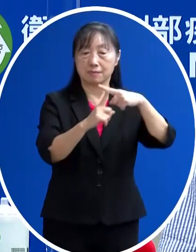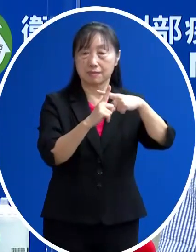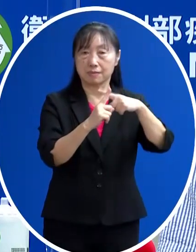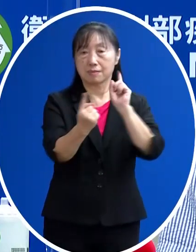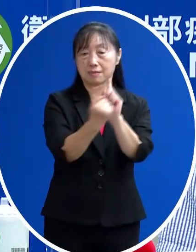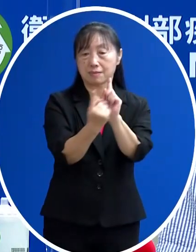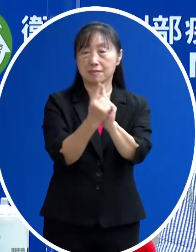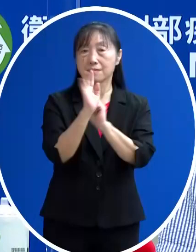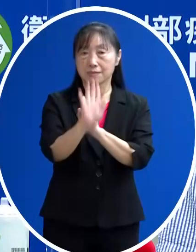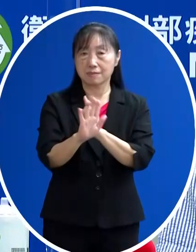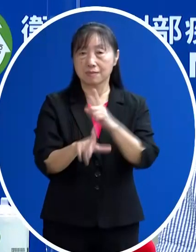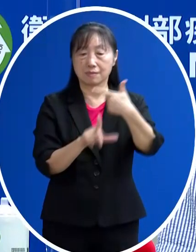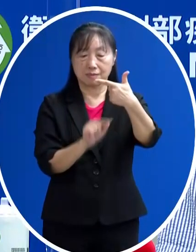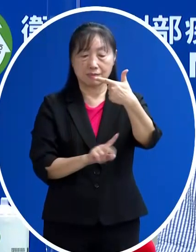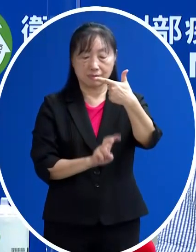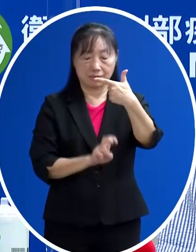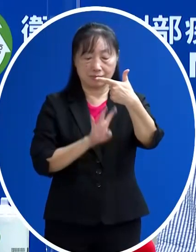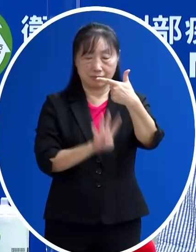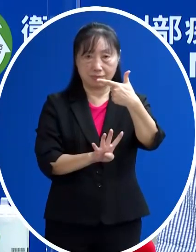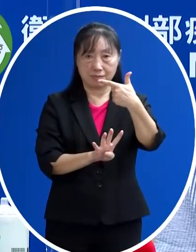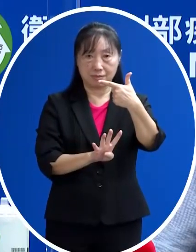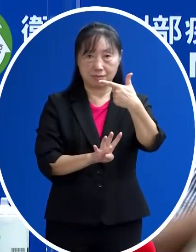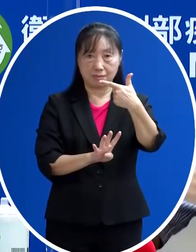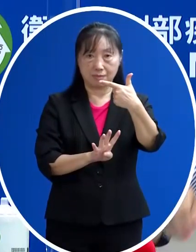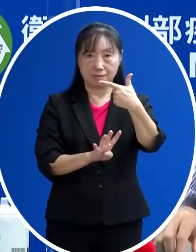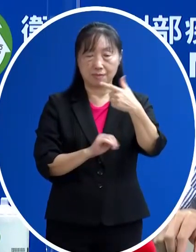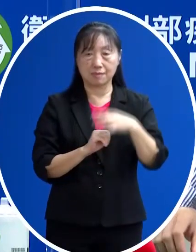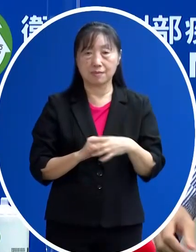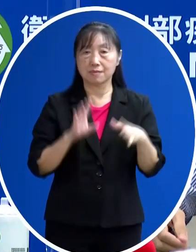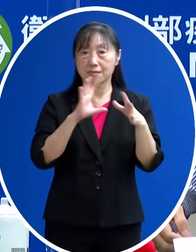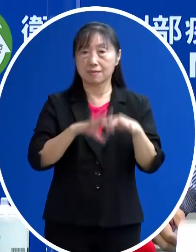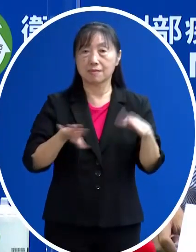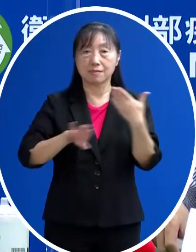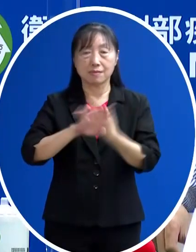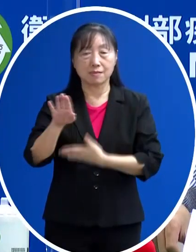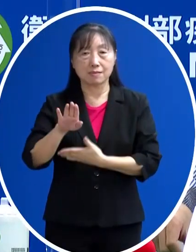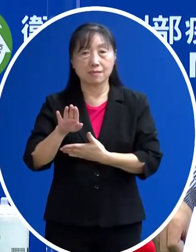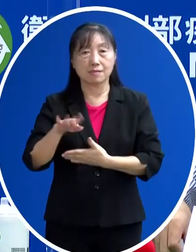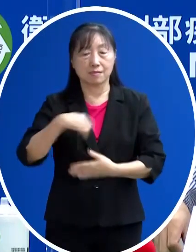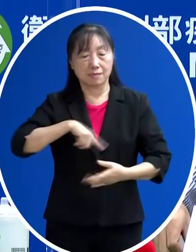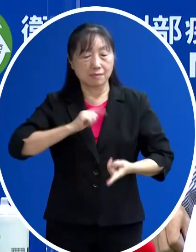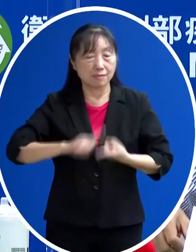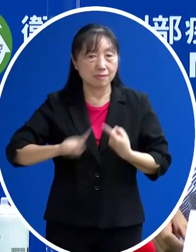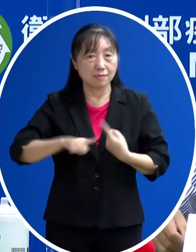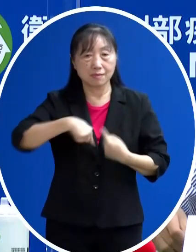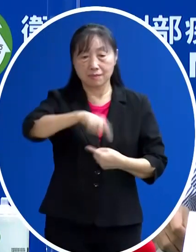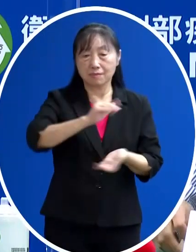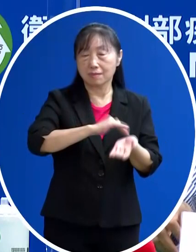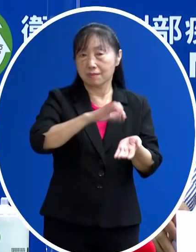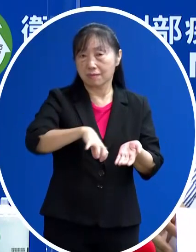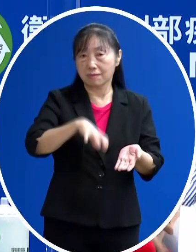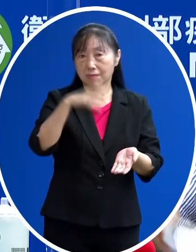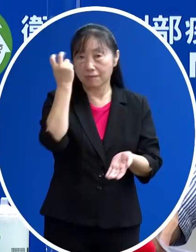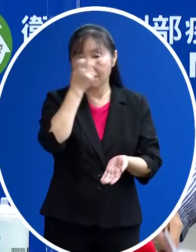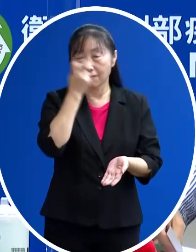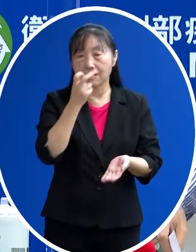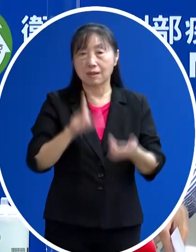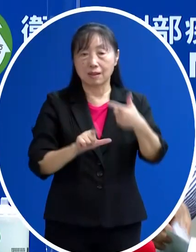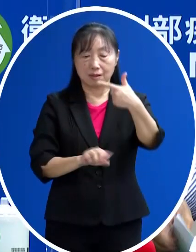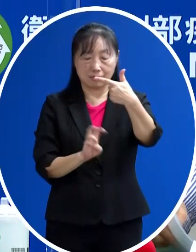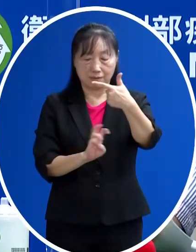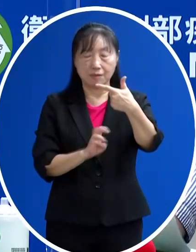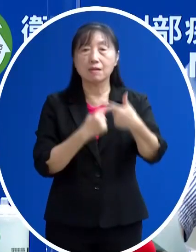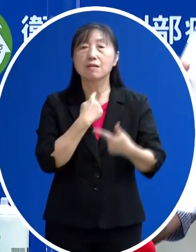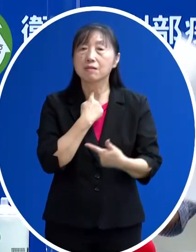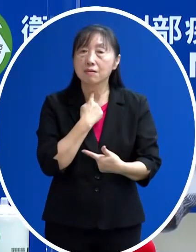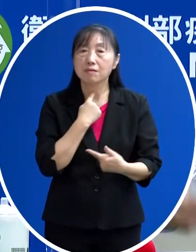触。那6月24号是因为其他的这个原因来就医，那6月30有出现喉咙